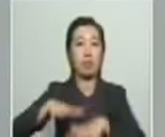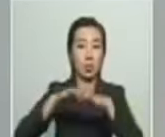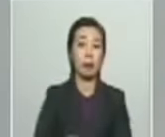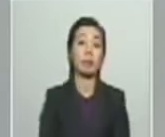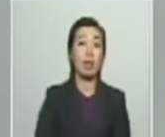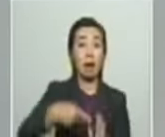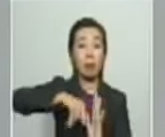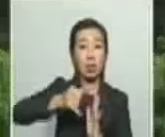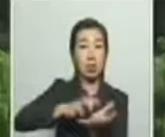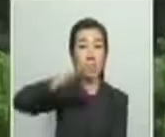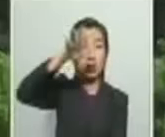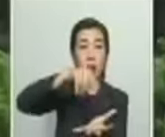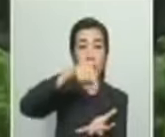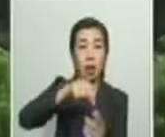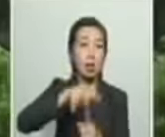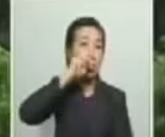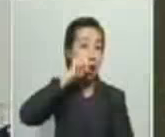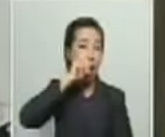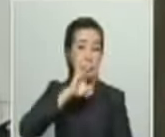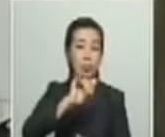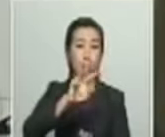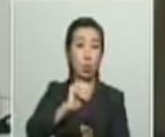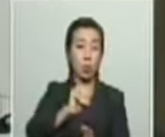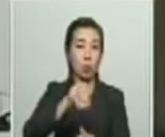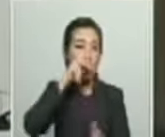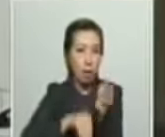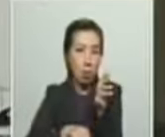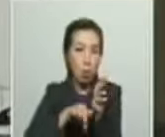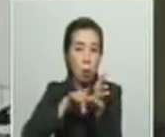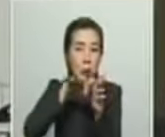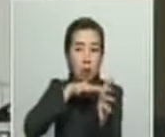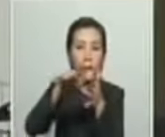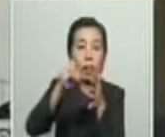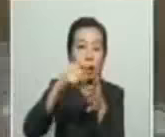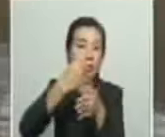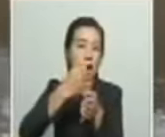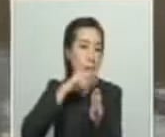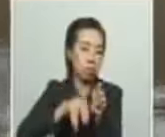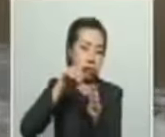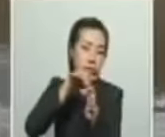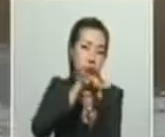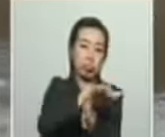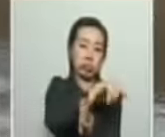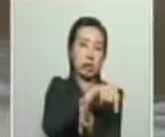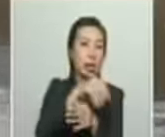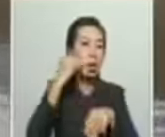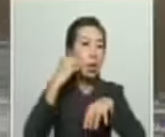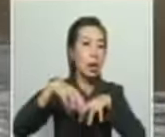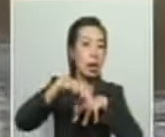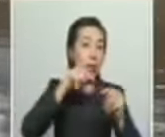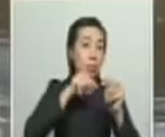าไม่สามารถระบายออกสู่แม่น้ำเจ้าพระยาได้อย่างรวดเร็วนะคะก็ล้นท่วมตลิ่งนะคะเข้าที่ตำบลบางล